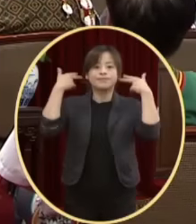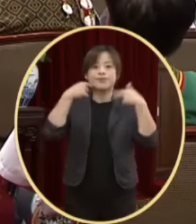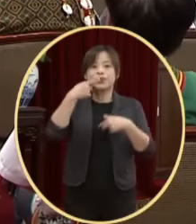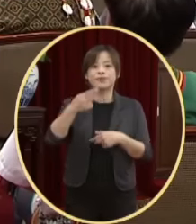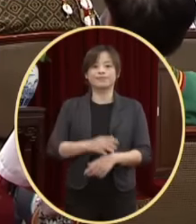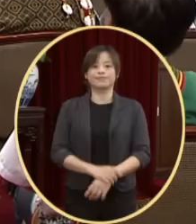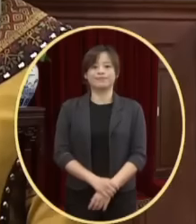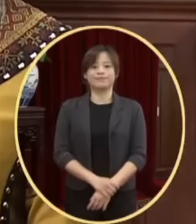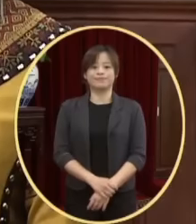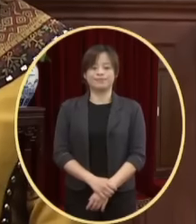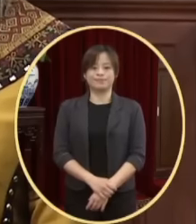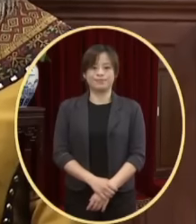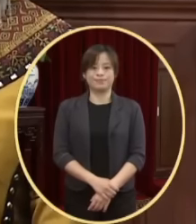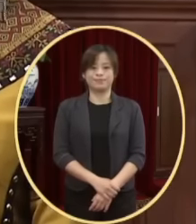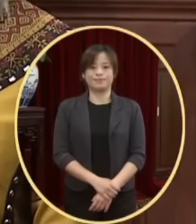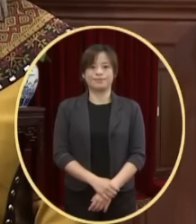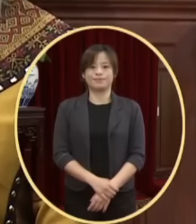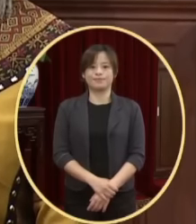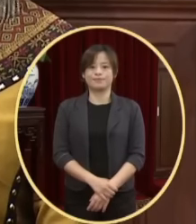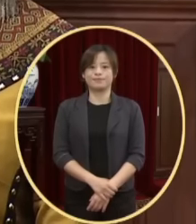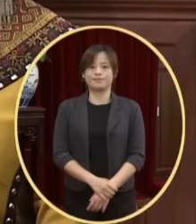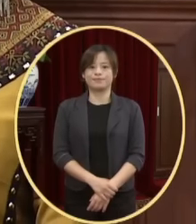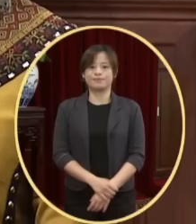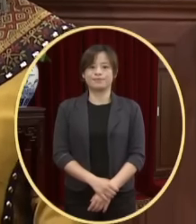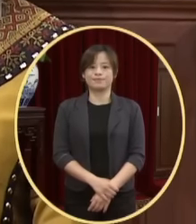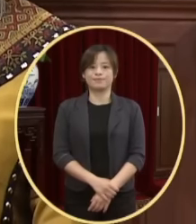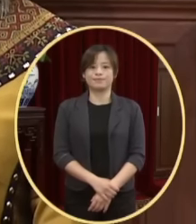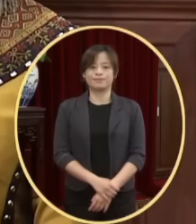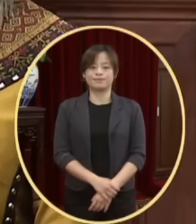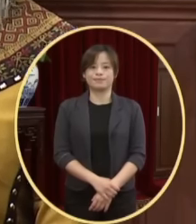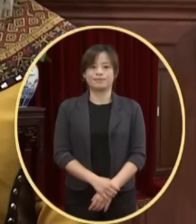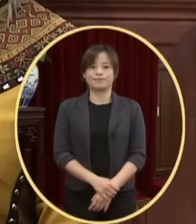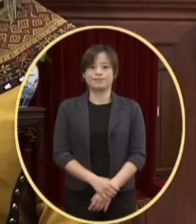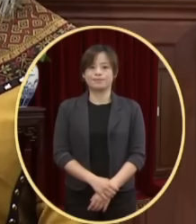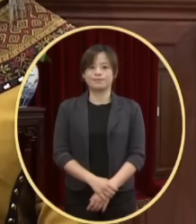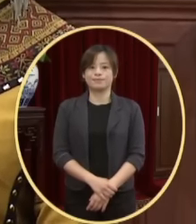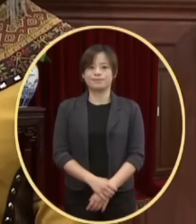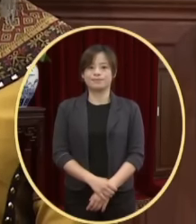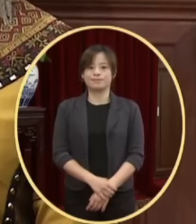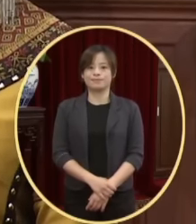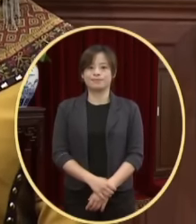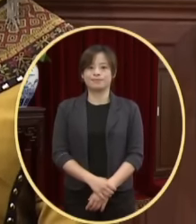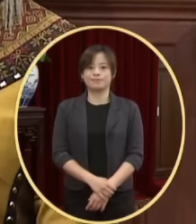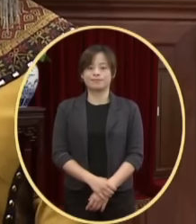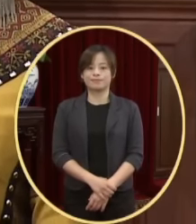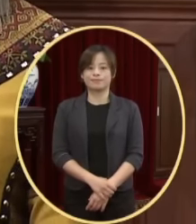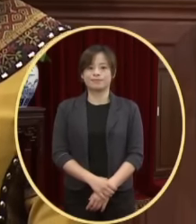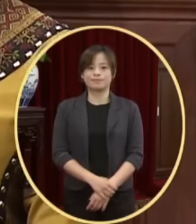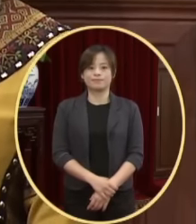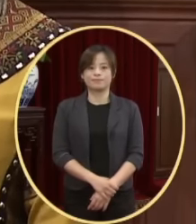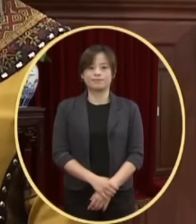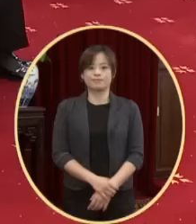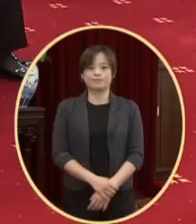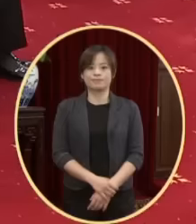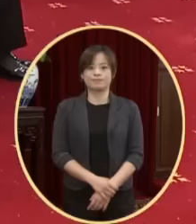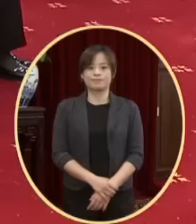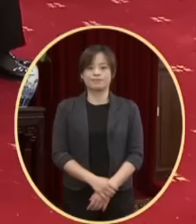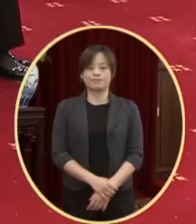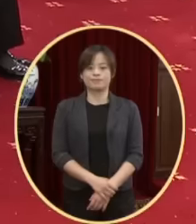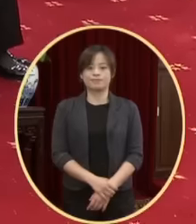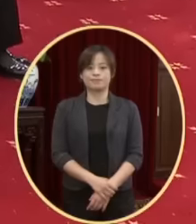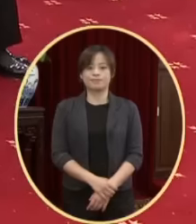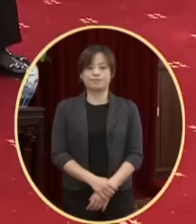完的。到这家里面，点点都是一百公斤砖堆的莫那路道，也就在可以。你说你们在多个木村，在这家西湖一段明显